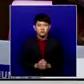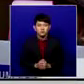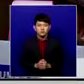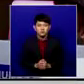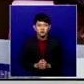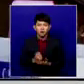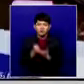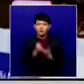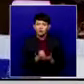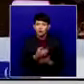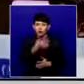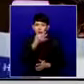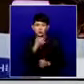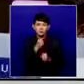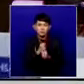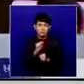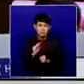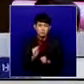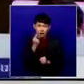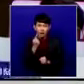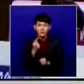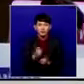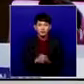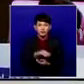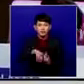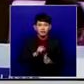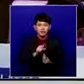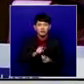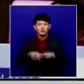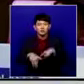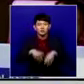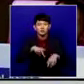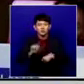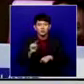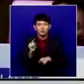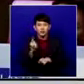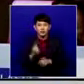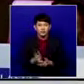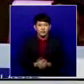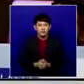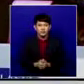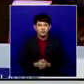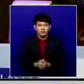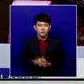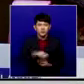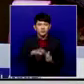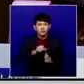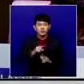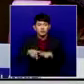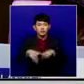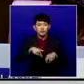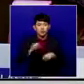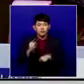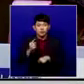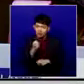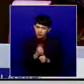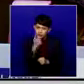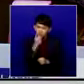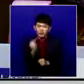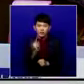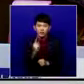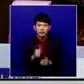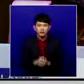างอาชีพใหม่ที่เขาเรียกว่าเศรษฐกิจชุมชนใหม่ท่านครับเศรษฐกิจชุมชนใหม่จะเกิดขึ้นนะครับนะเข